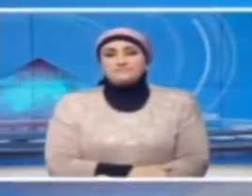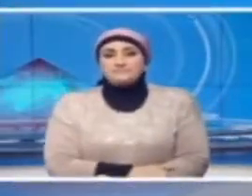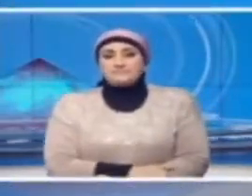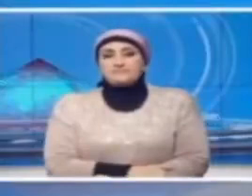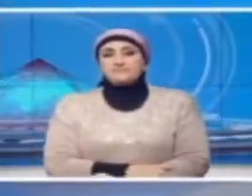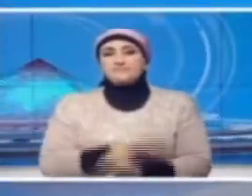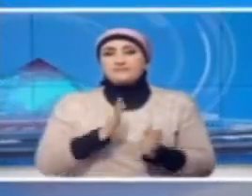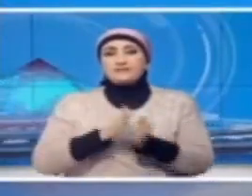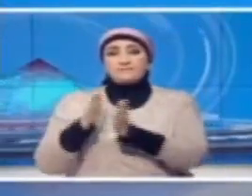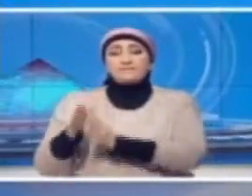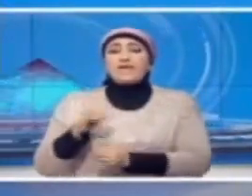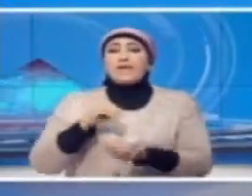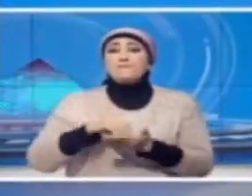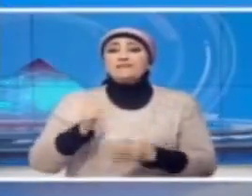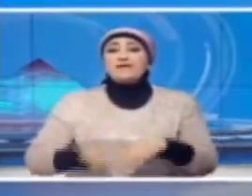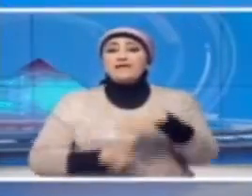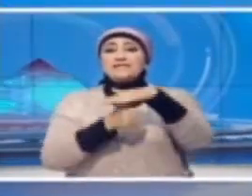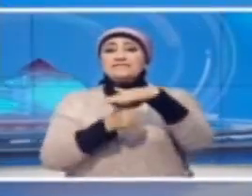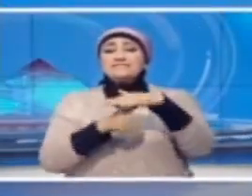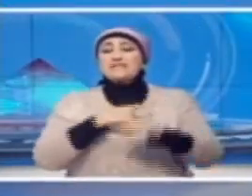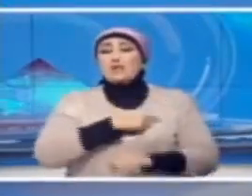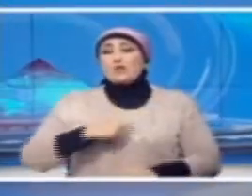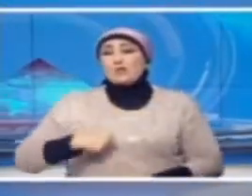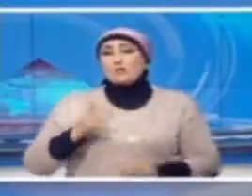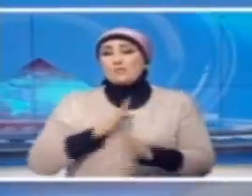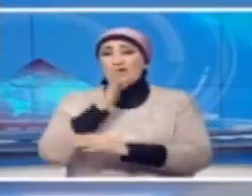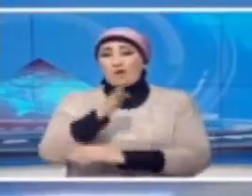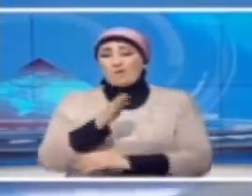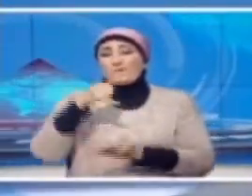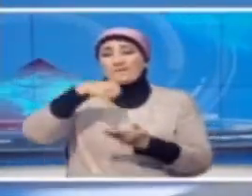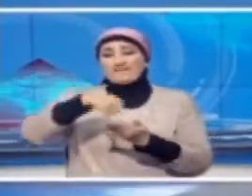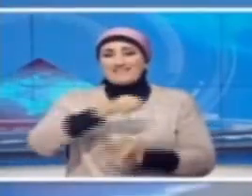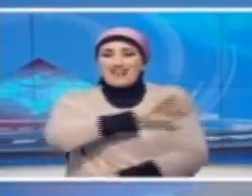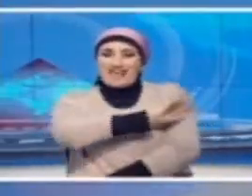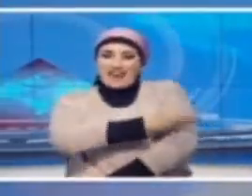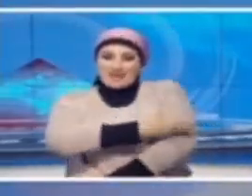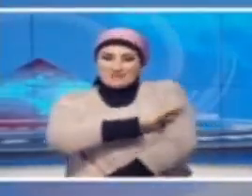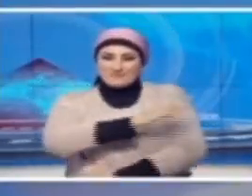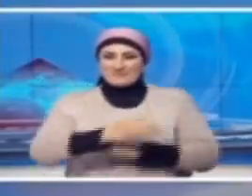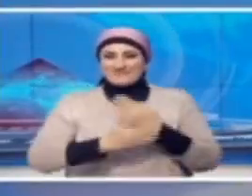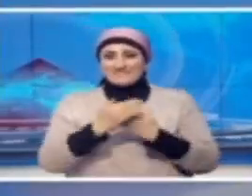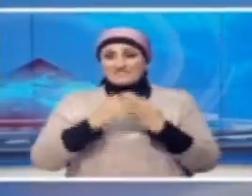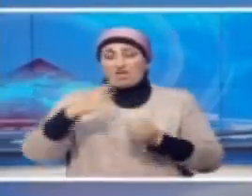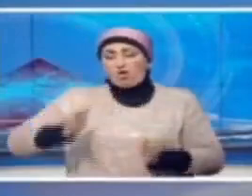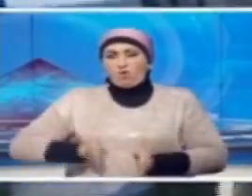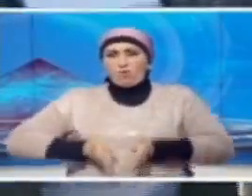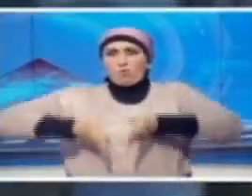هذا وقد بدأ رئيس الوزراء زيارته لمدينة العالمين الجديدة بتفقد عدد من الأبراج